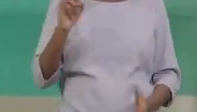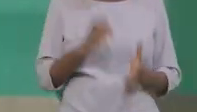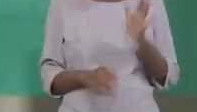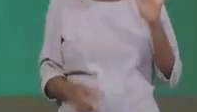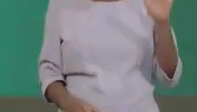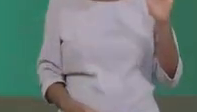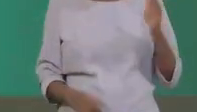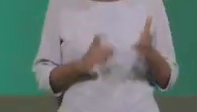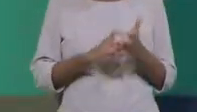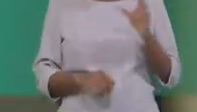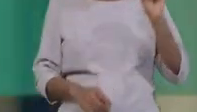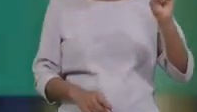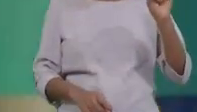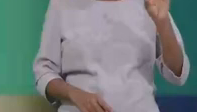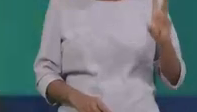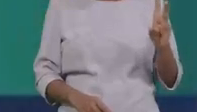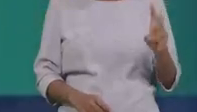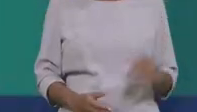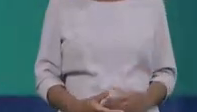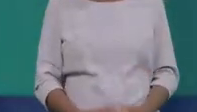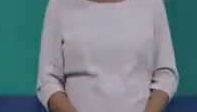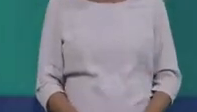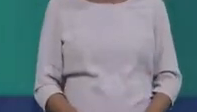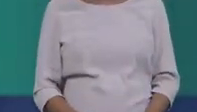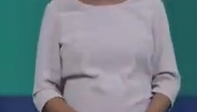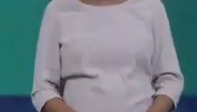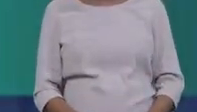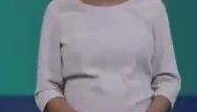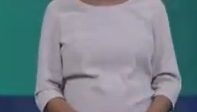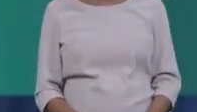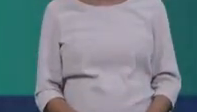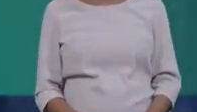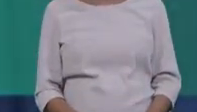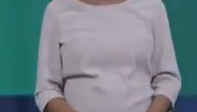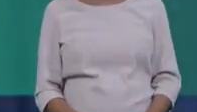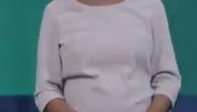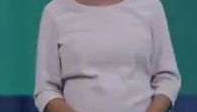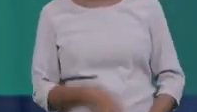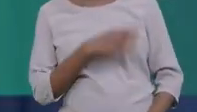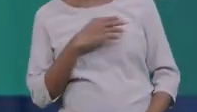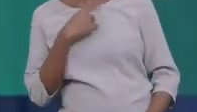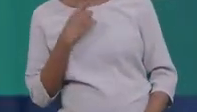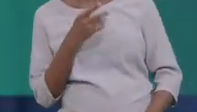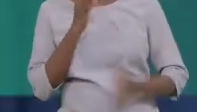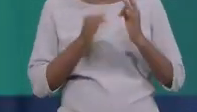15, 26. Exode 26, 15.